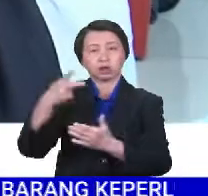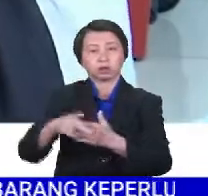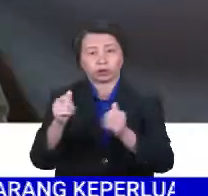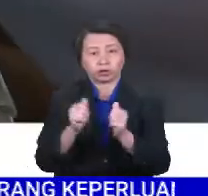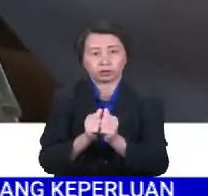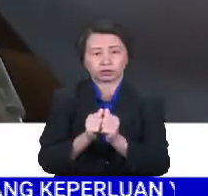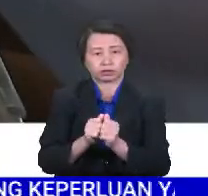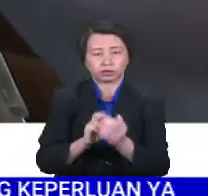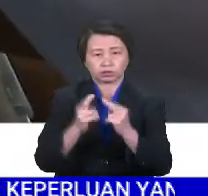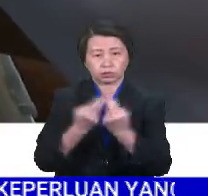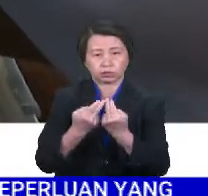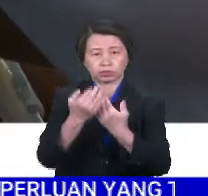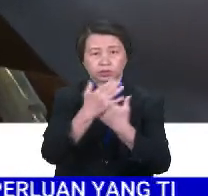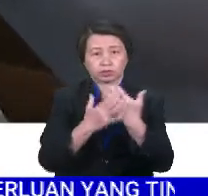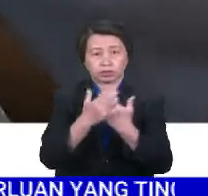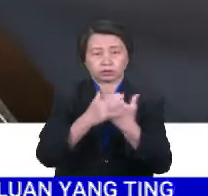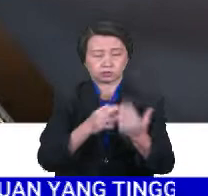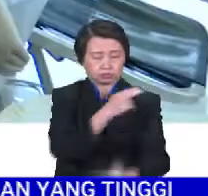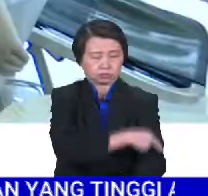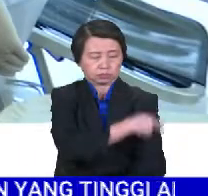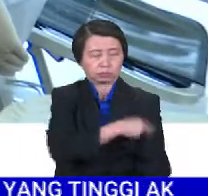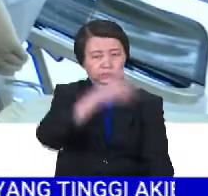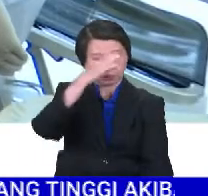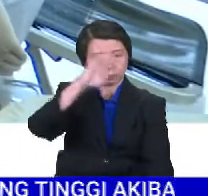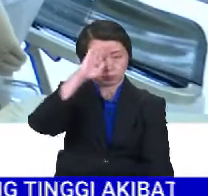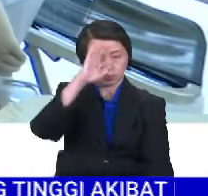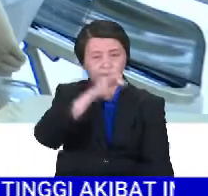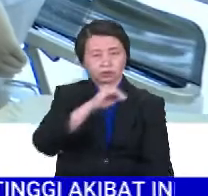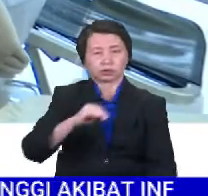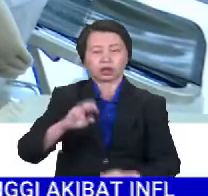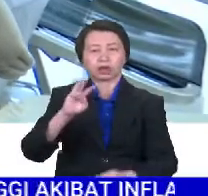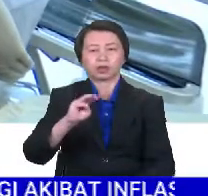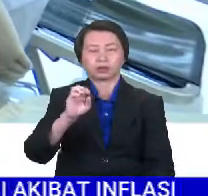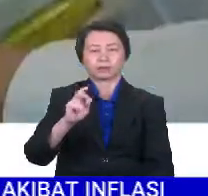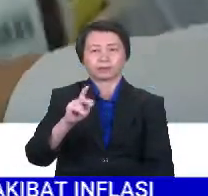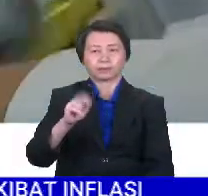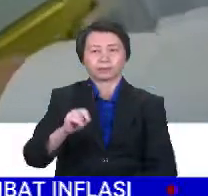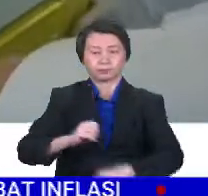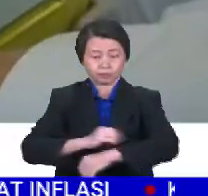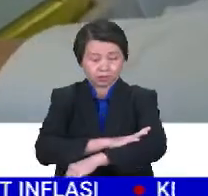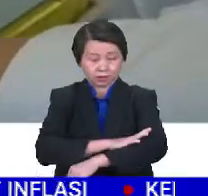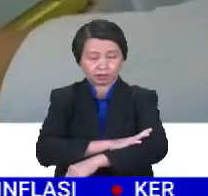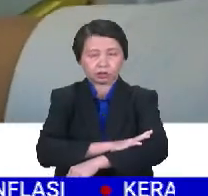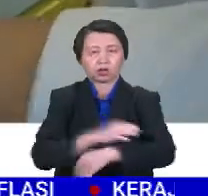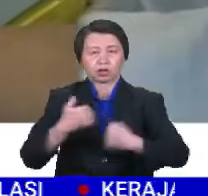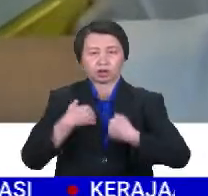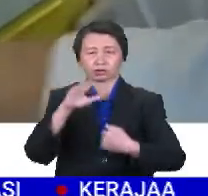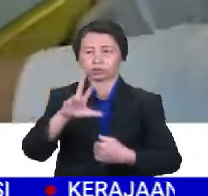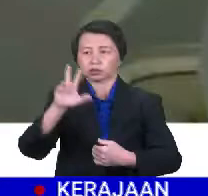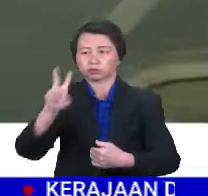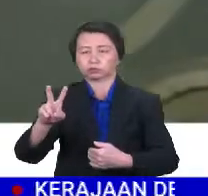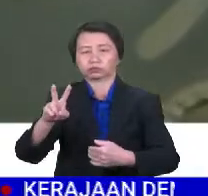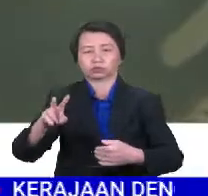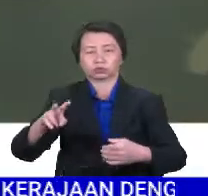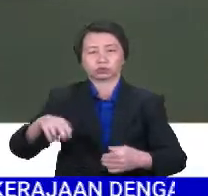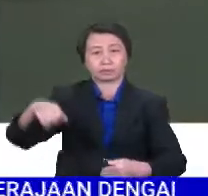unit transfusi darah Hospital Tuanku Fauziah dan Majlis Kanser Nasional berjaya mengumpul sebanyak 32 pek darah.